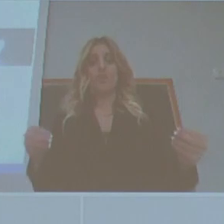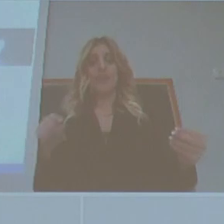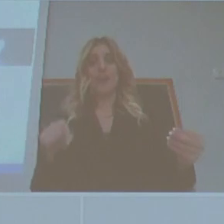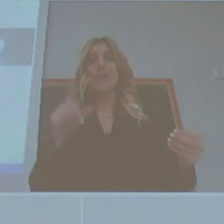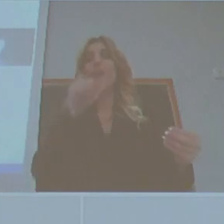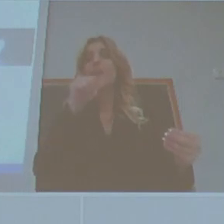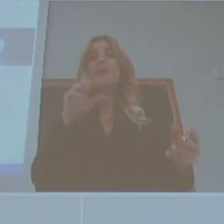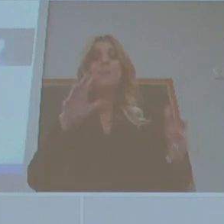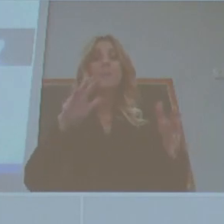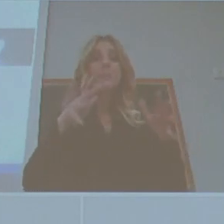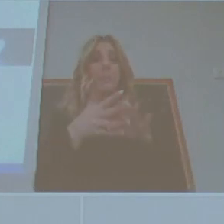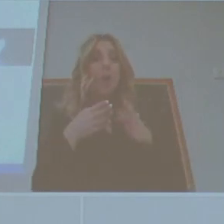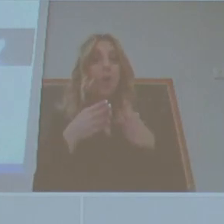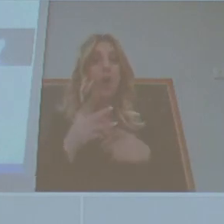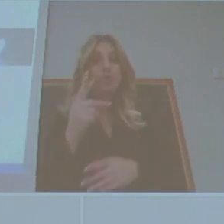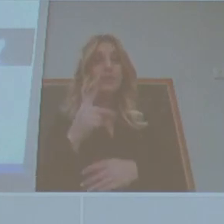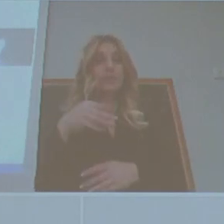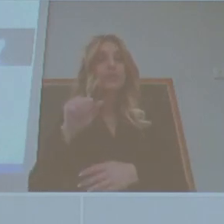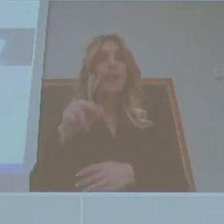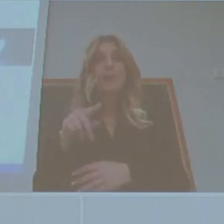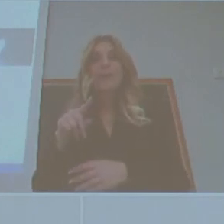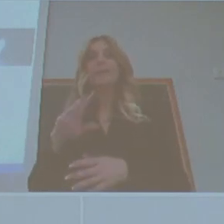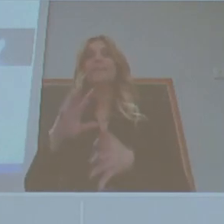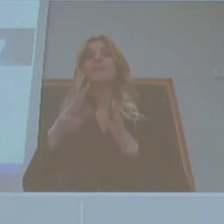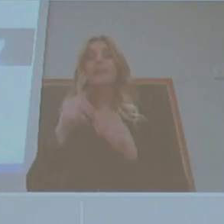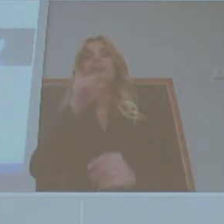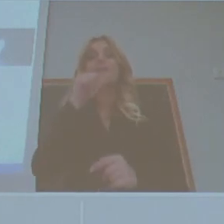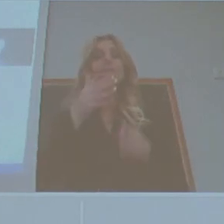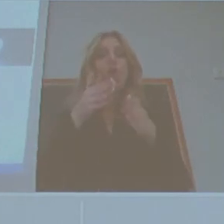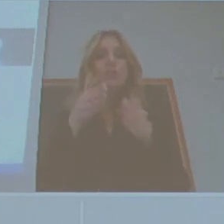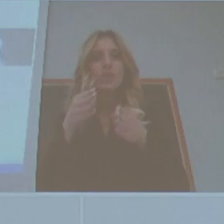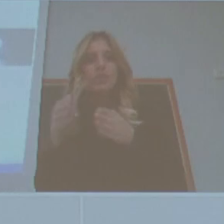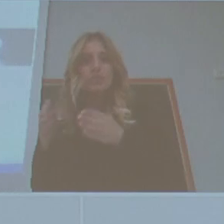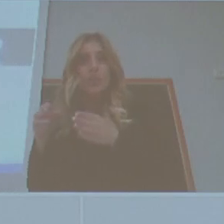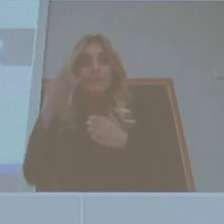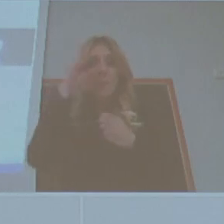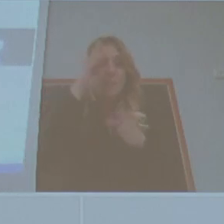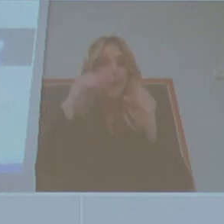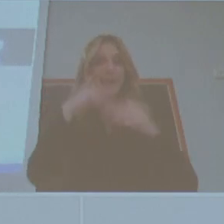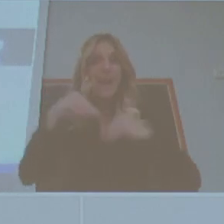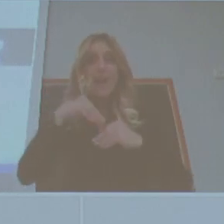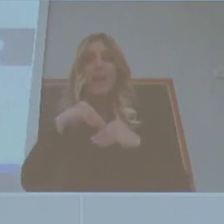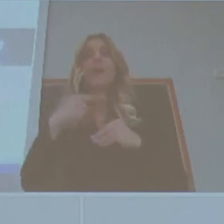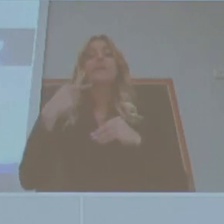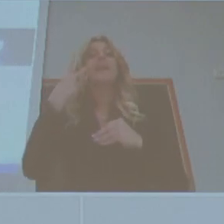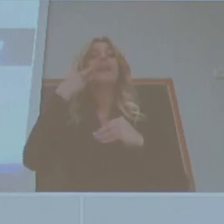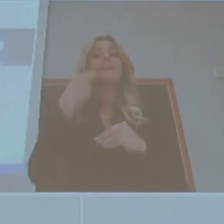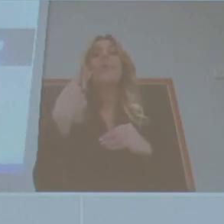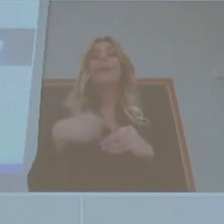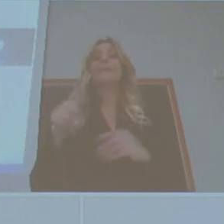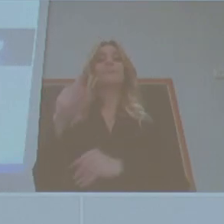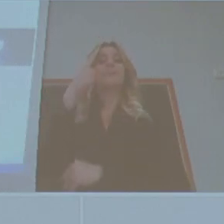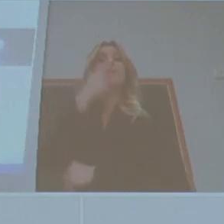di digital marketing in 10-15 subcorsi, tutti dedicati alle esclusive figure richieste.